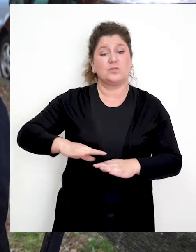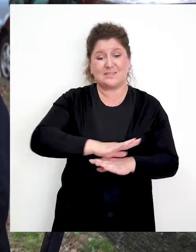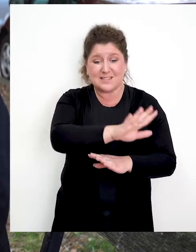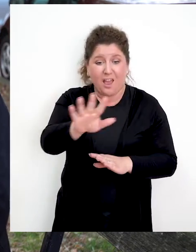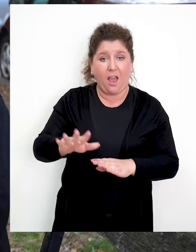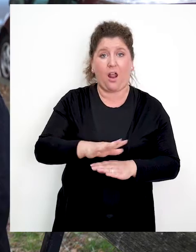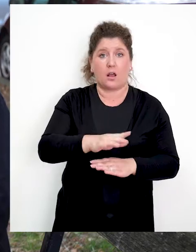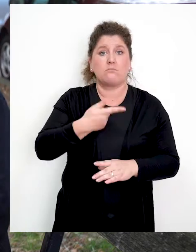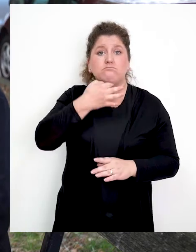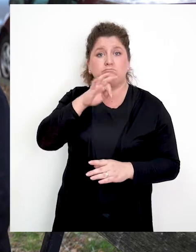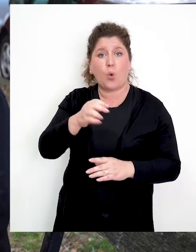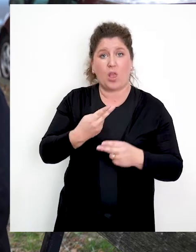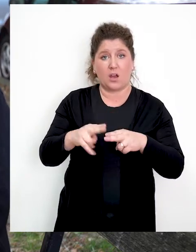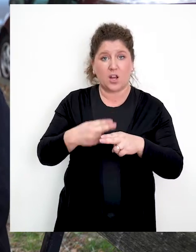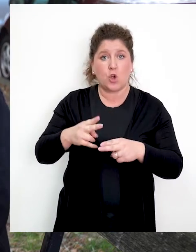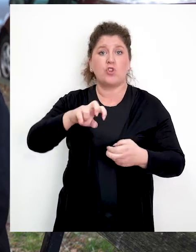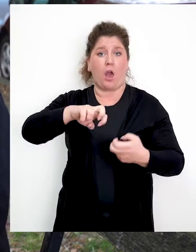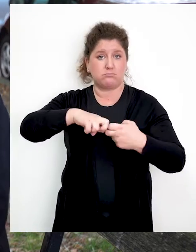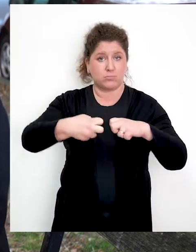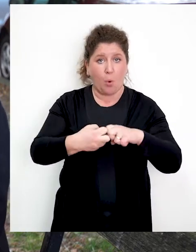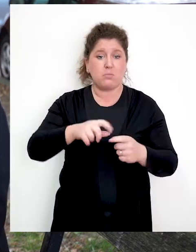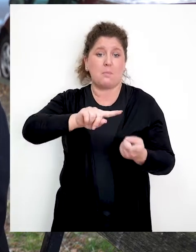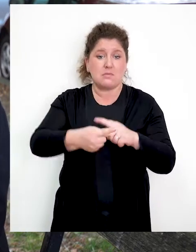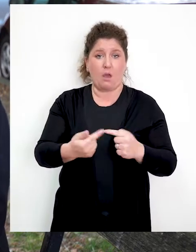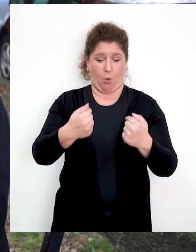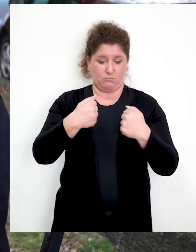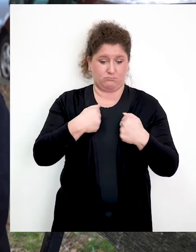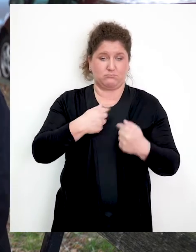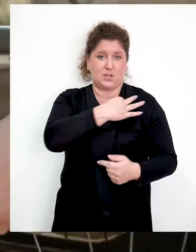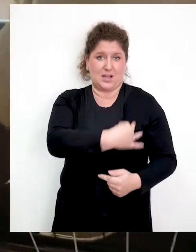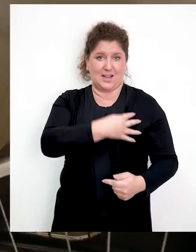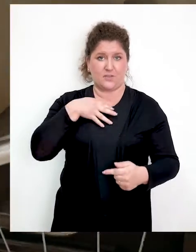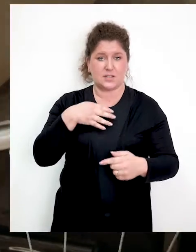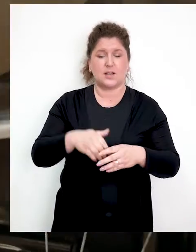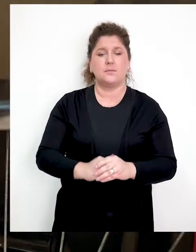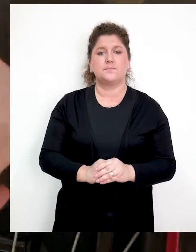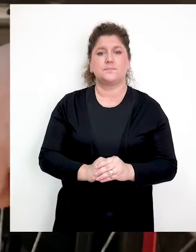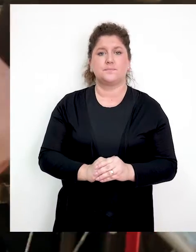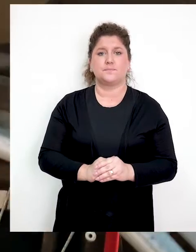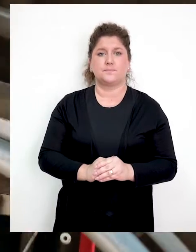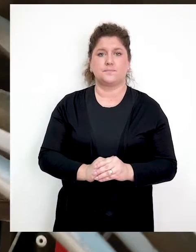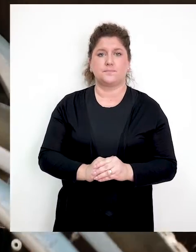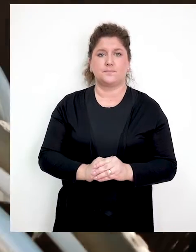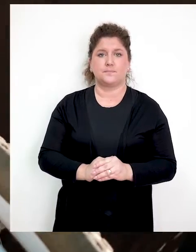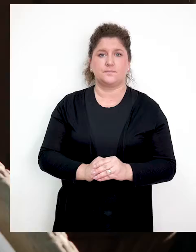bolje riješila pitanje nego što je to trenutno u Republici Hrvatskoj.